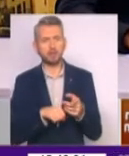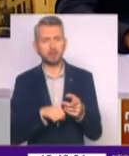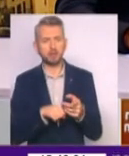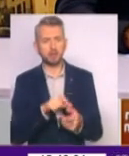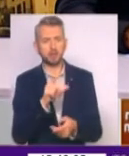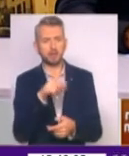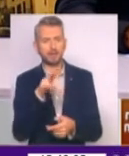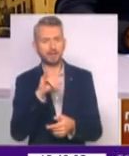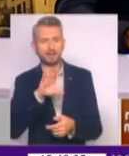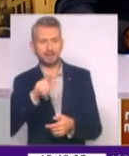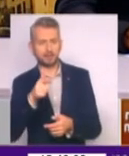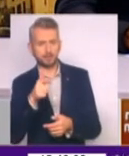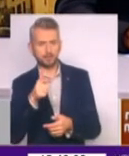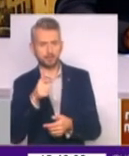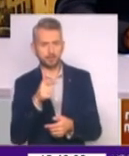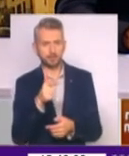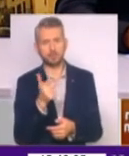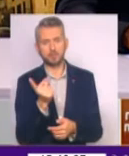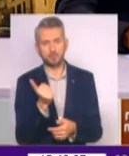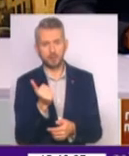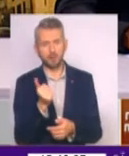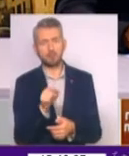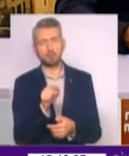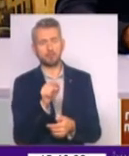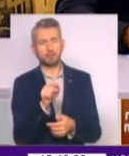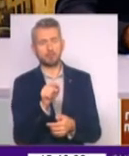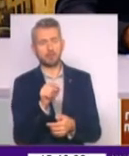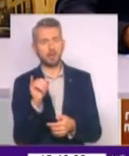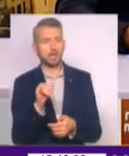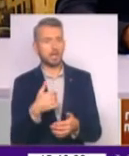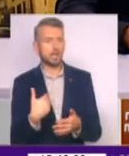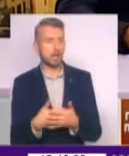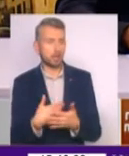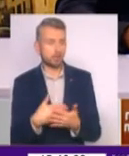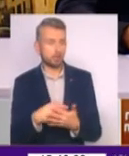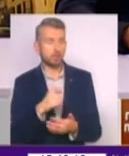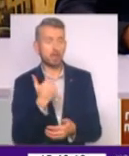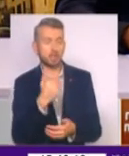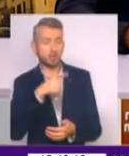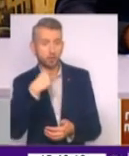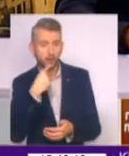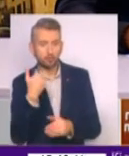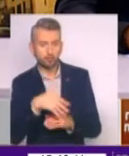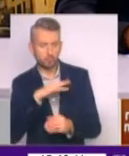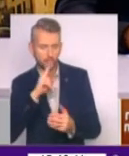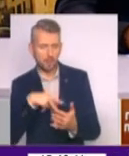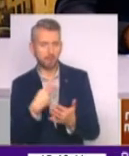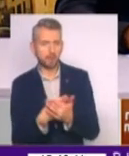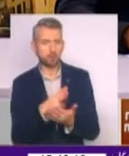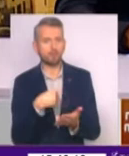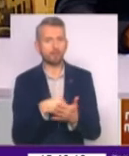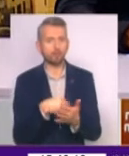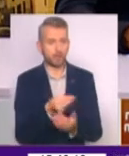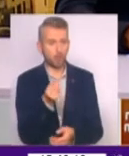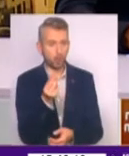єдності Ялових, та опікується. І начебто, за їх словами, вже навіть було передбачено в бюджеті